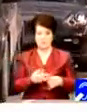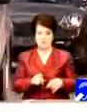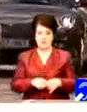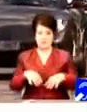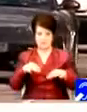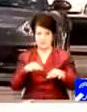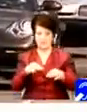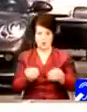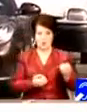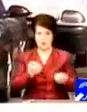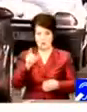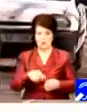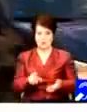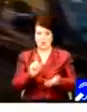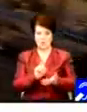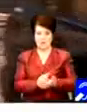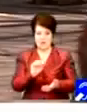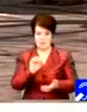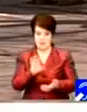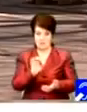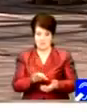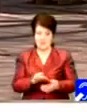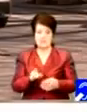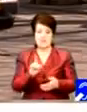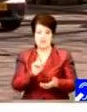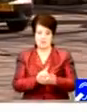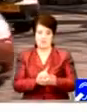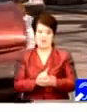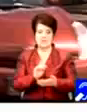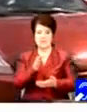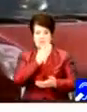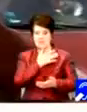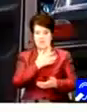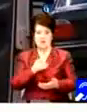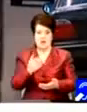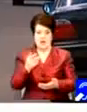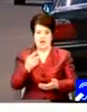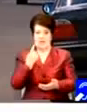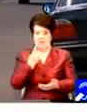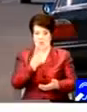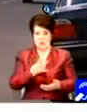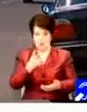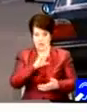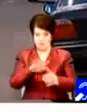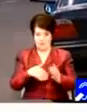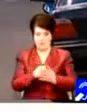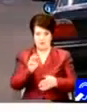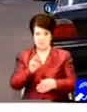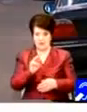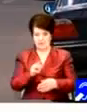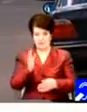circulației rutiere, conducătorii auto sunt obligați să aprindă faza scurtă a luminilor în perioada 1 noiembrie-31 martie, când vizibilitatea este